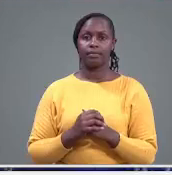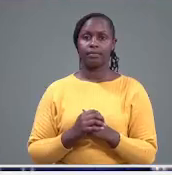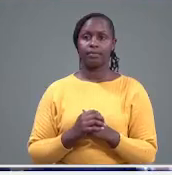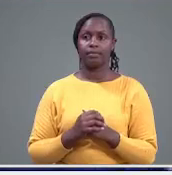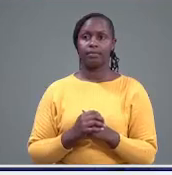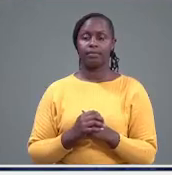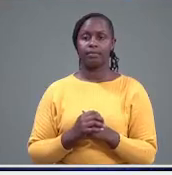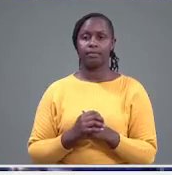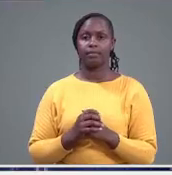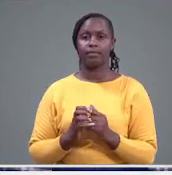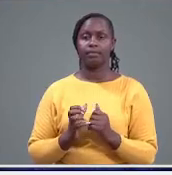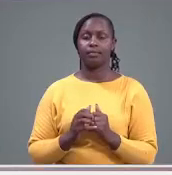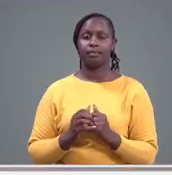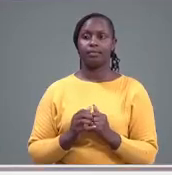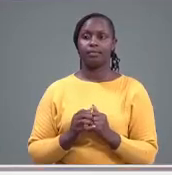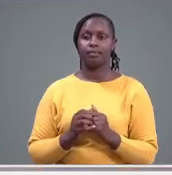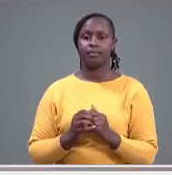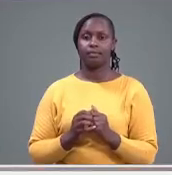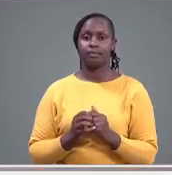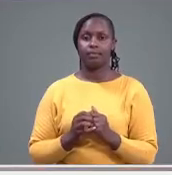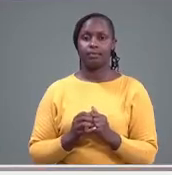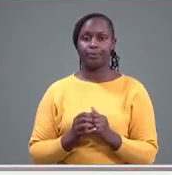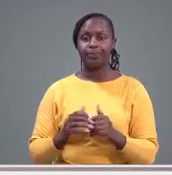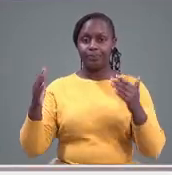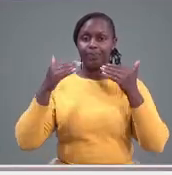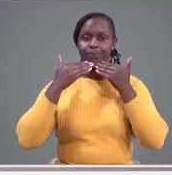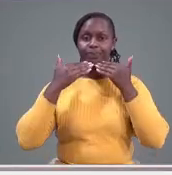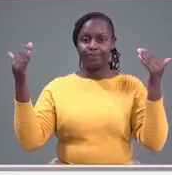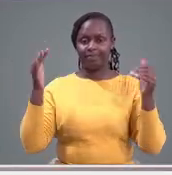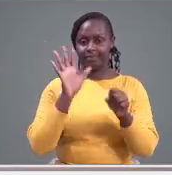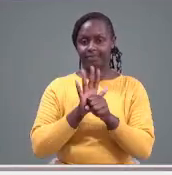Anastasia Mukabi, Runinga ya TV47. Asante sana Anastasia.